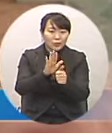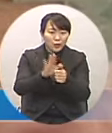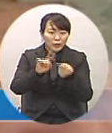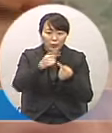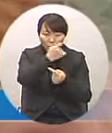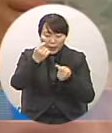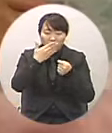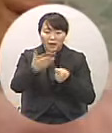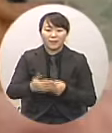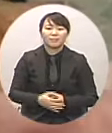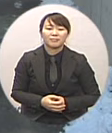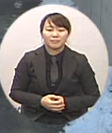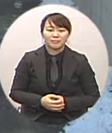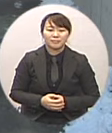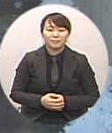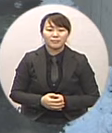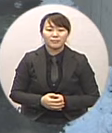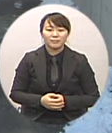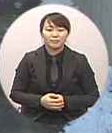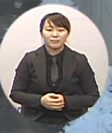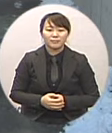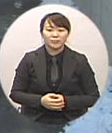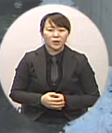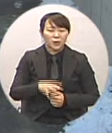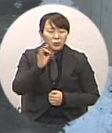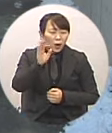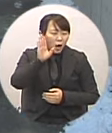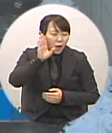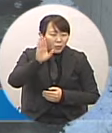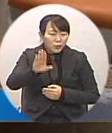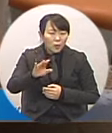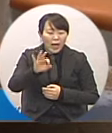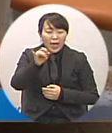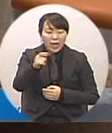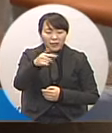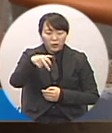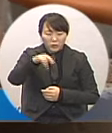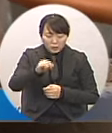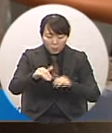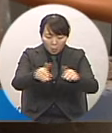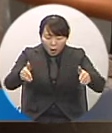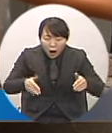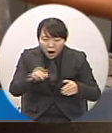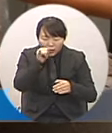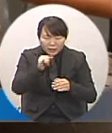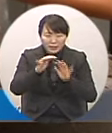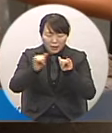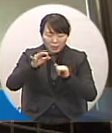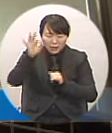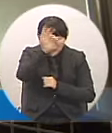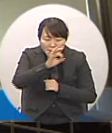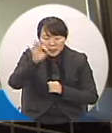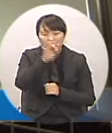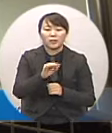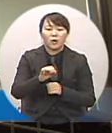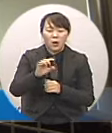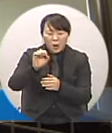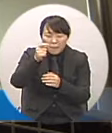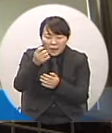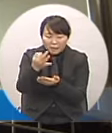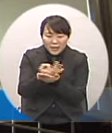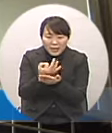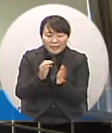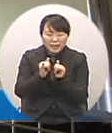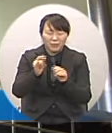수 있습니다 돈은 앞으로 에너지 복지 사각지대에 있는 가구를 적극 찾아나서 저소득 가구가